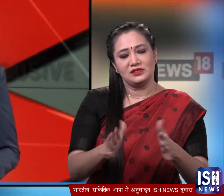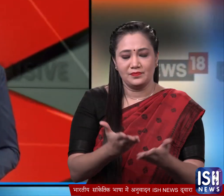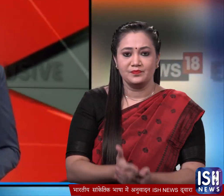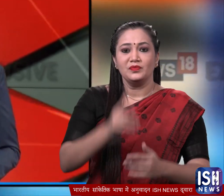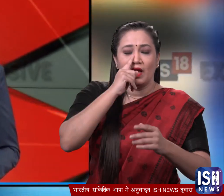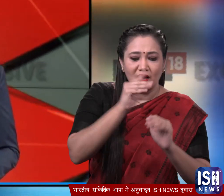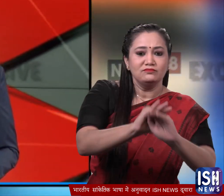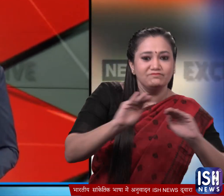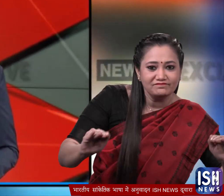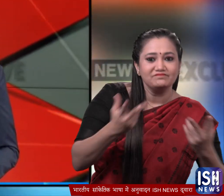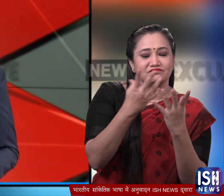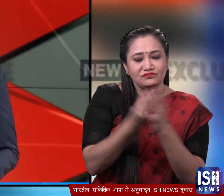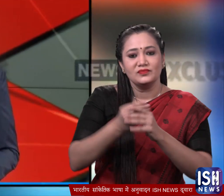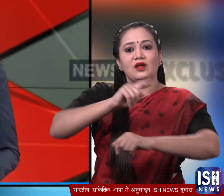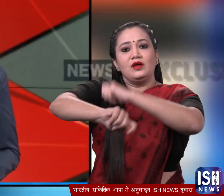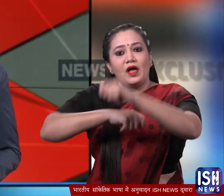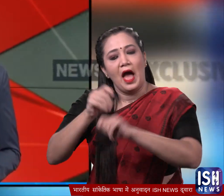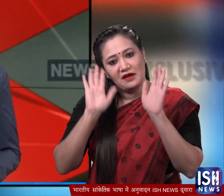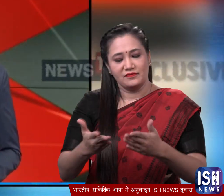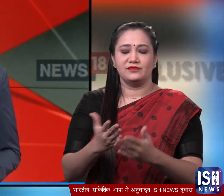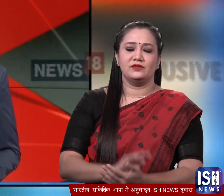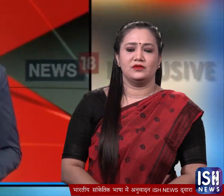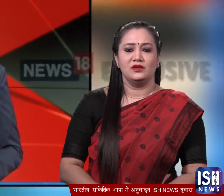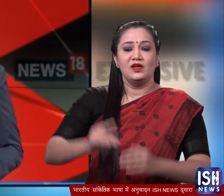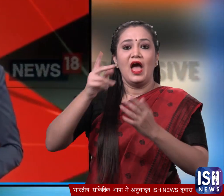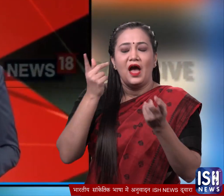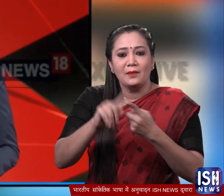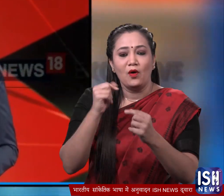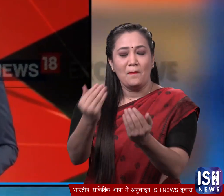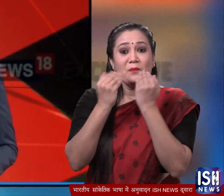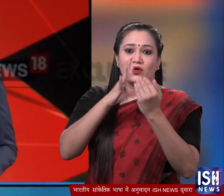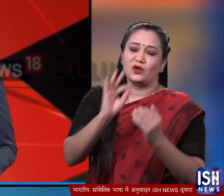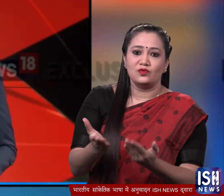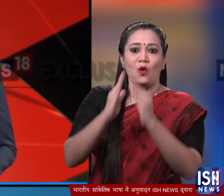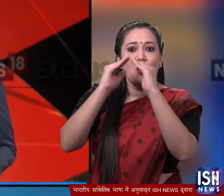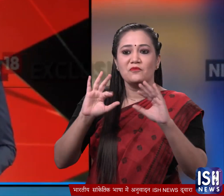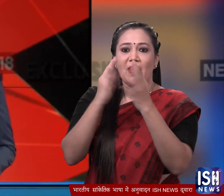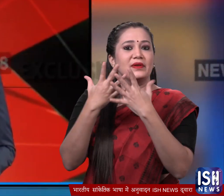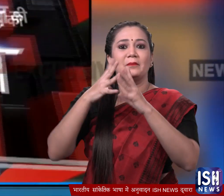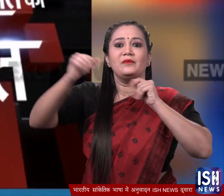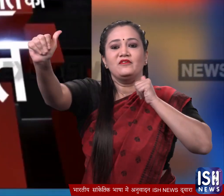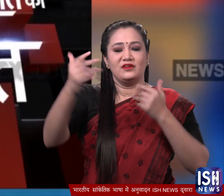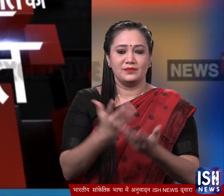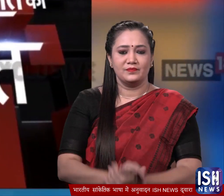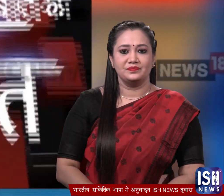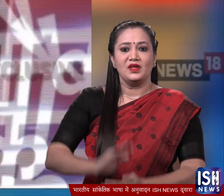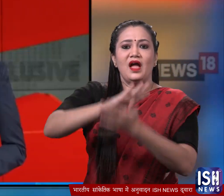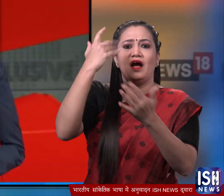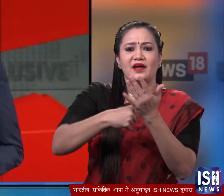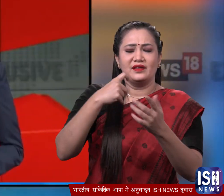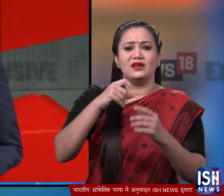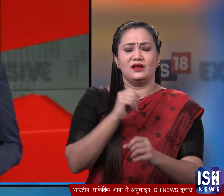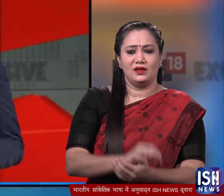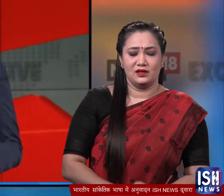है, जहां महिलाएं और बच्चियां उन जवानों को राखी बांधती हैं जो रक्षा का धर्म निभाने के लिए घर परिवार से दूर हैं। हरियाणा सरकार